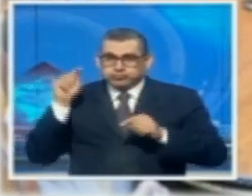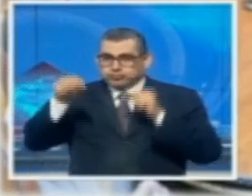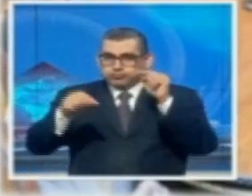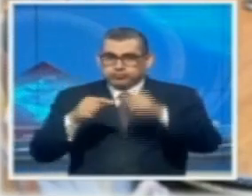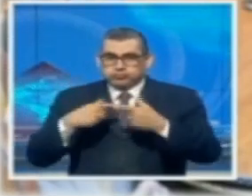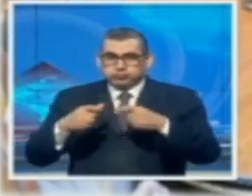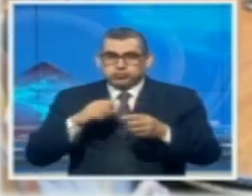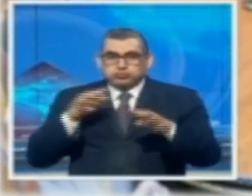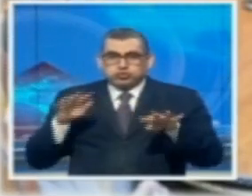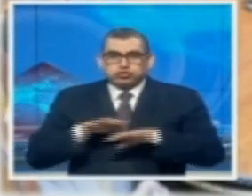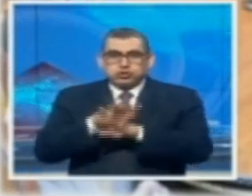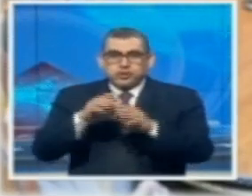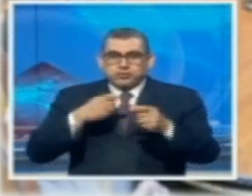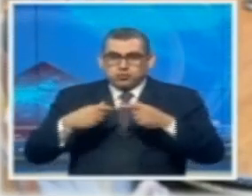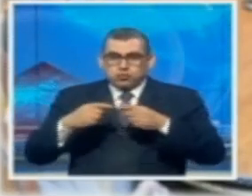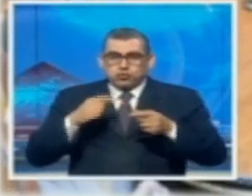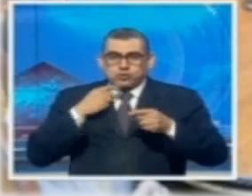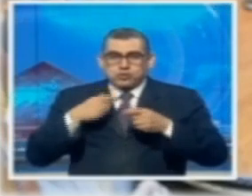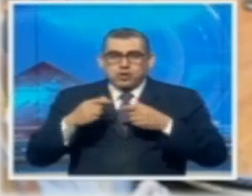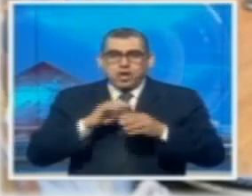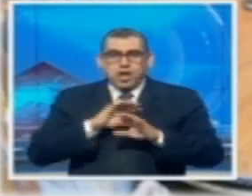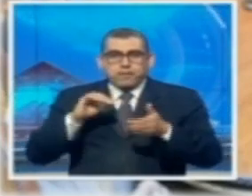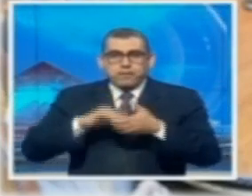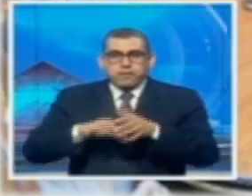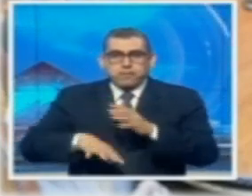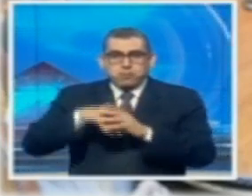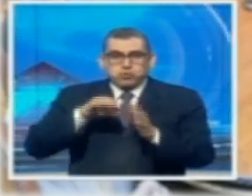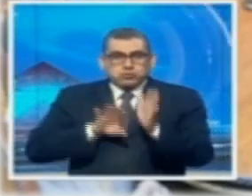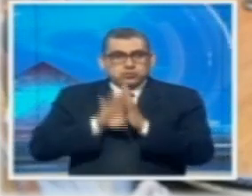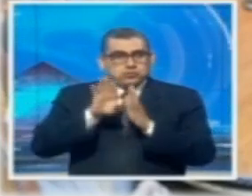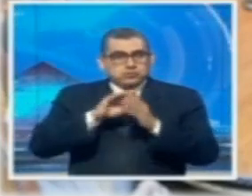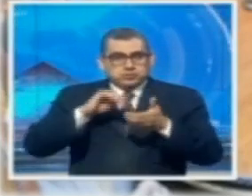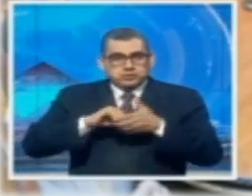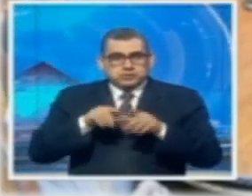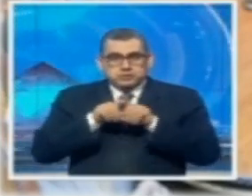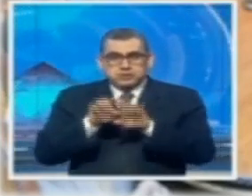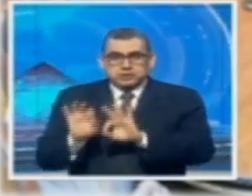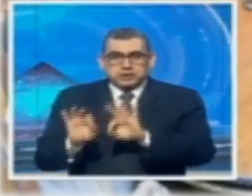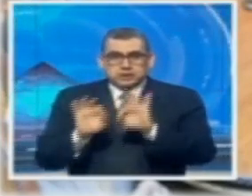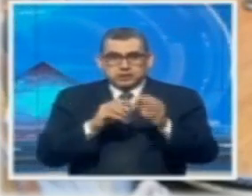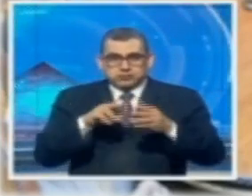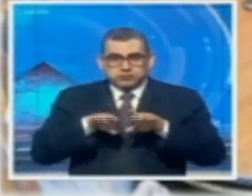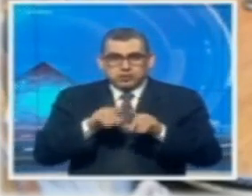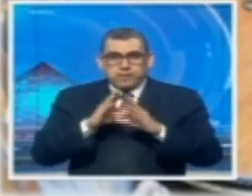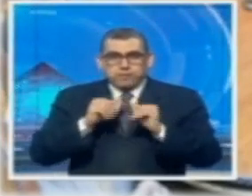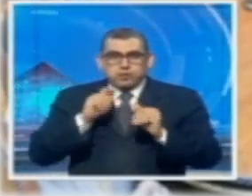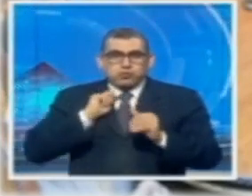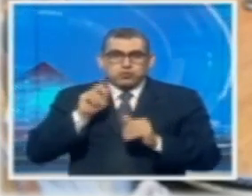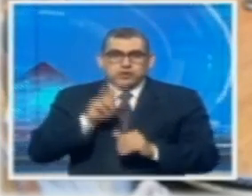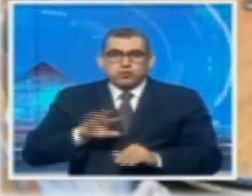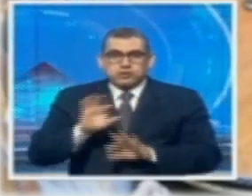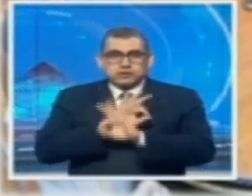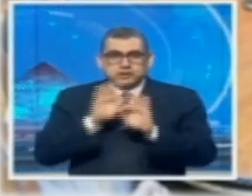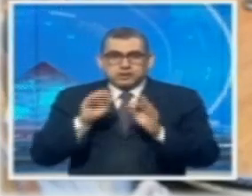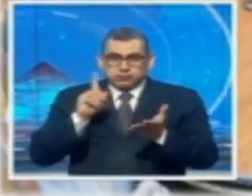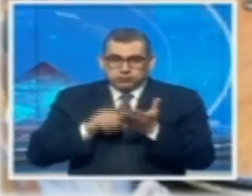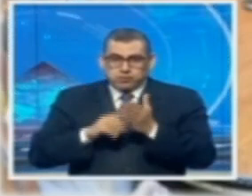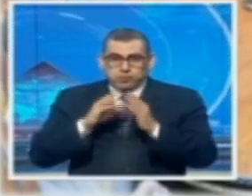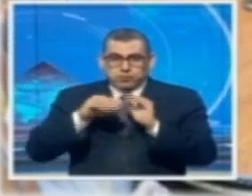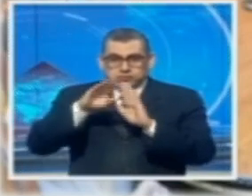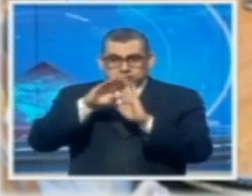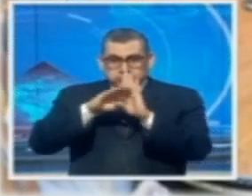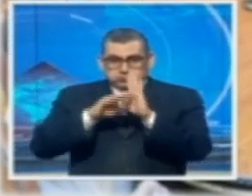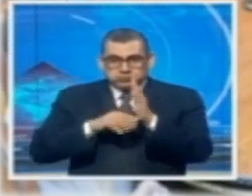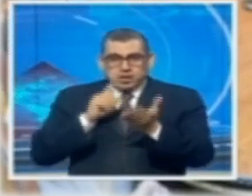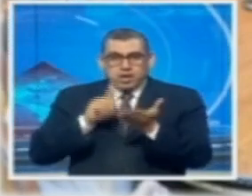تلك الشبكة الحديثة مع المشروعات التنموية والخدمية في كافة أنحاء البلاد لتصبح منظومة